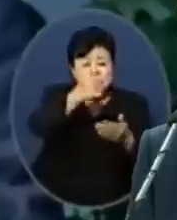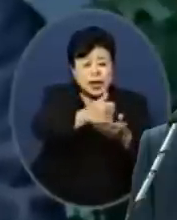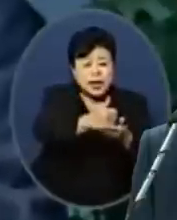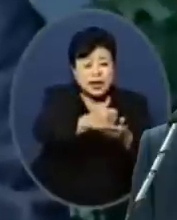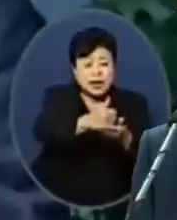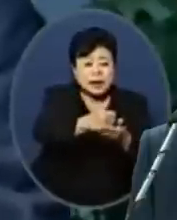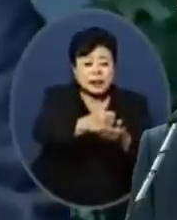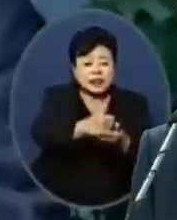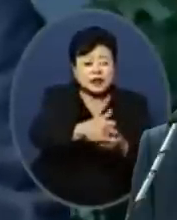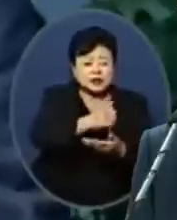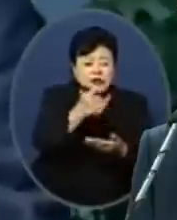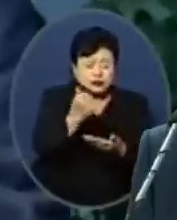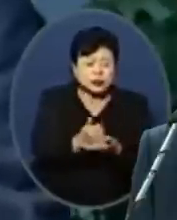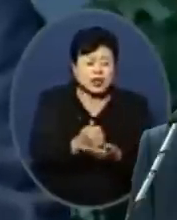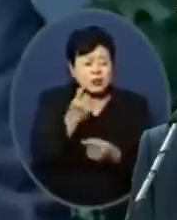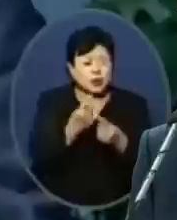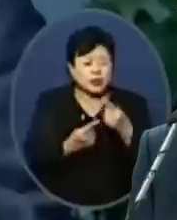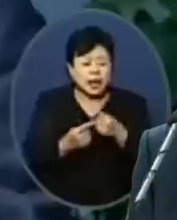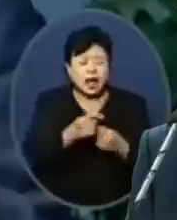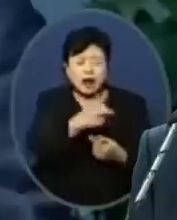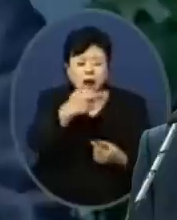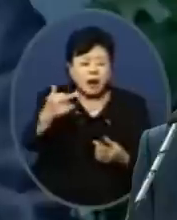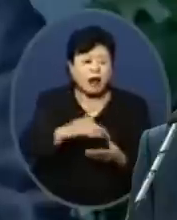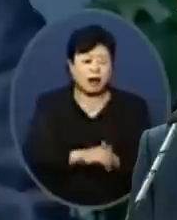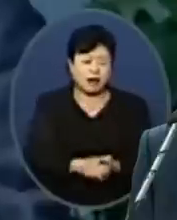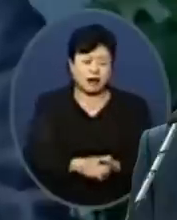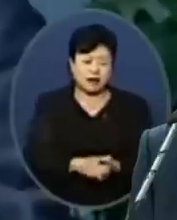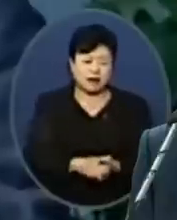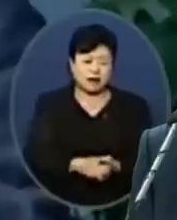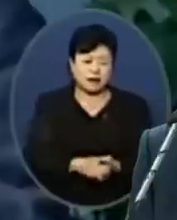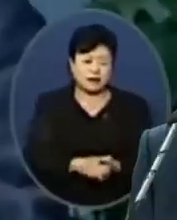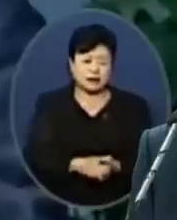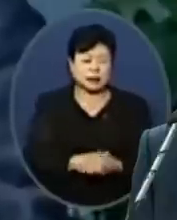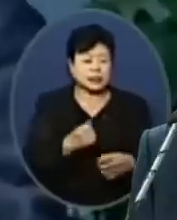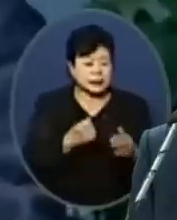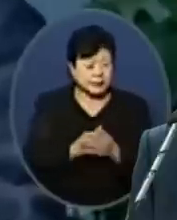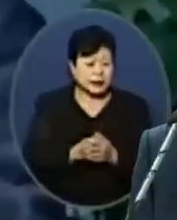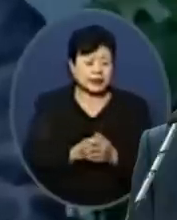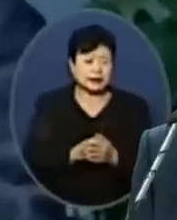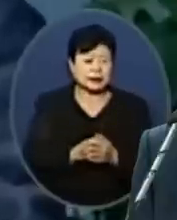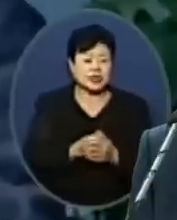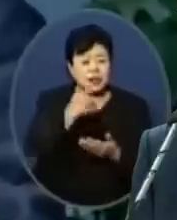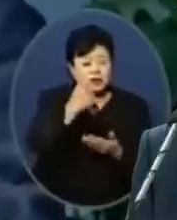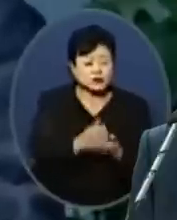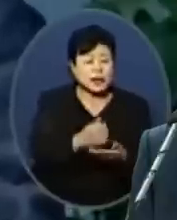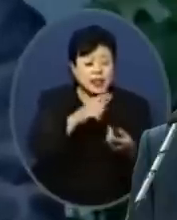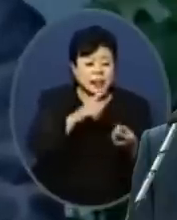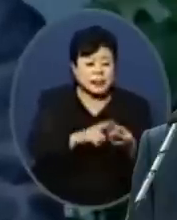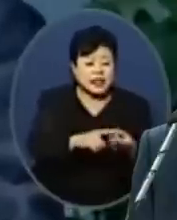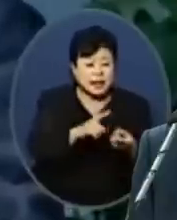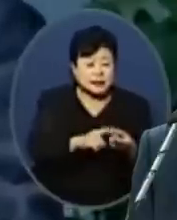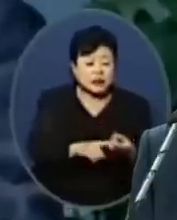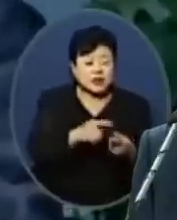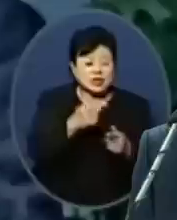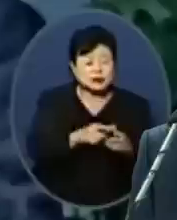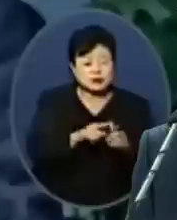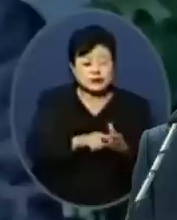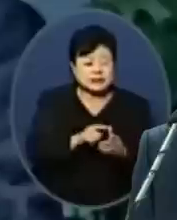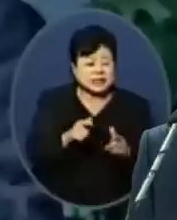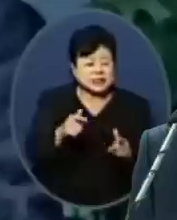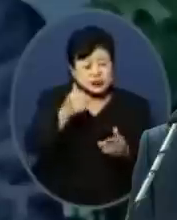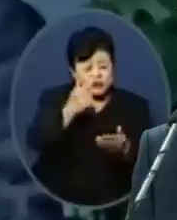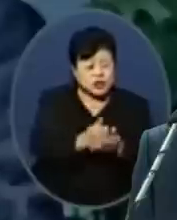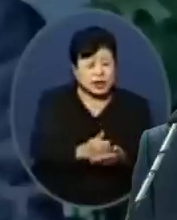다른 어떤 죄보다 큽니다. 그러므로 죄에 대하여라 하면 예수를 믿지 않는